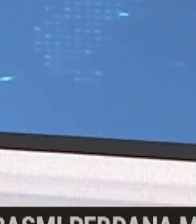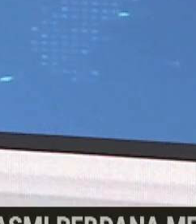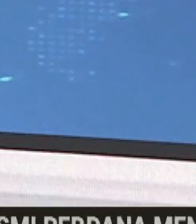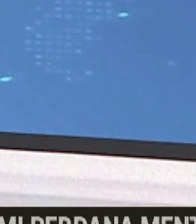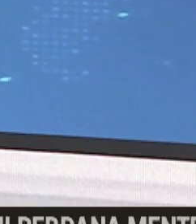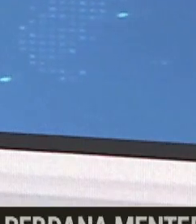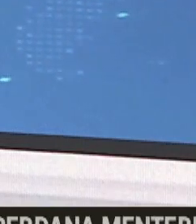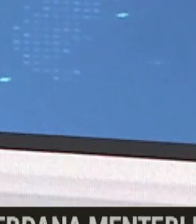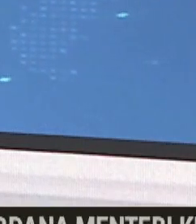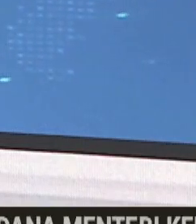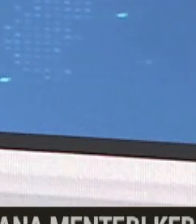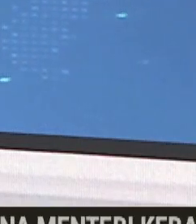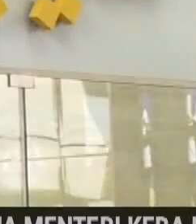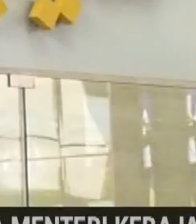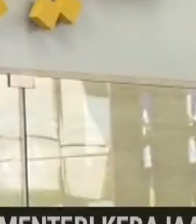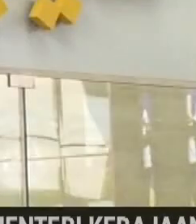China.